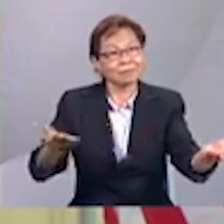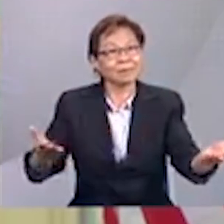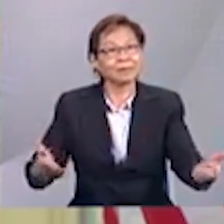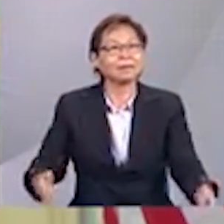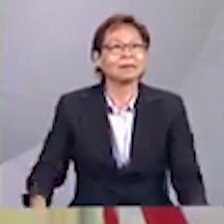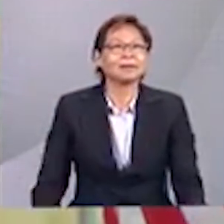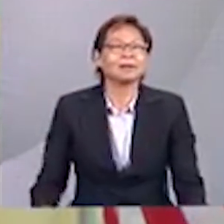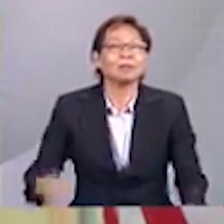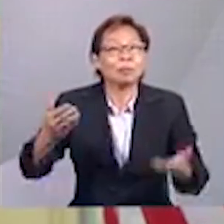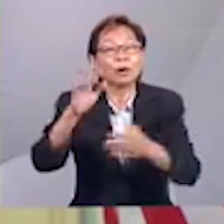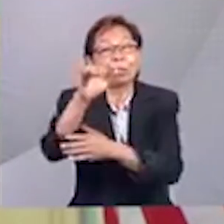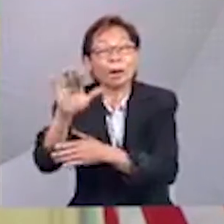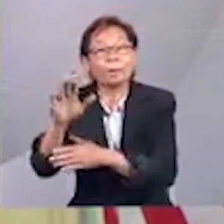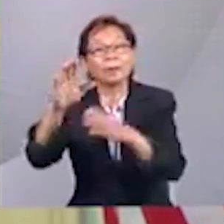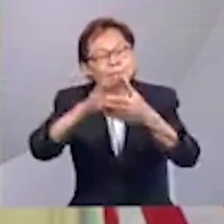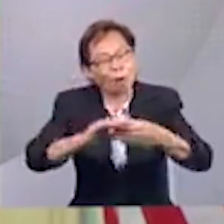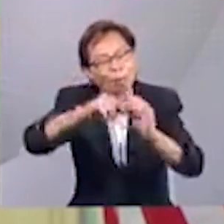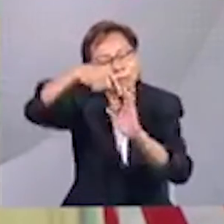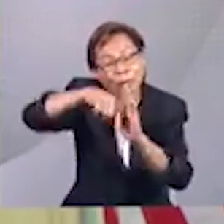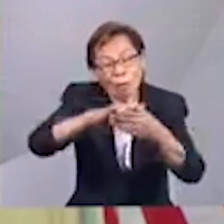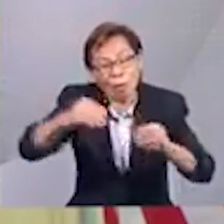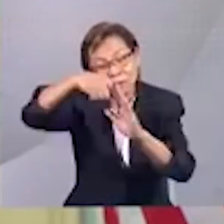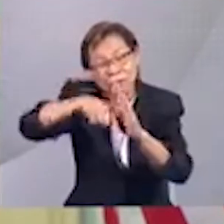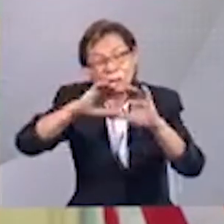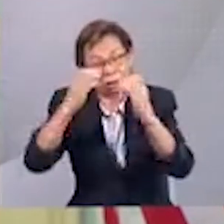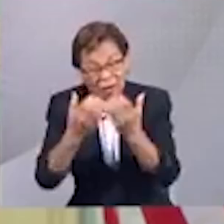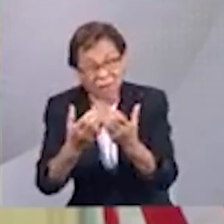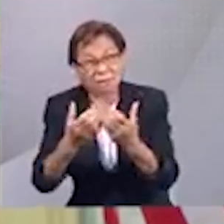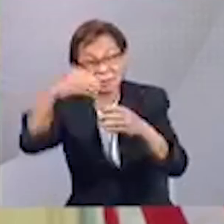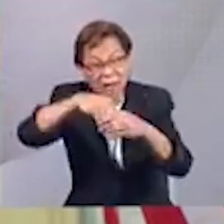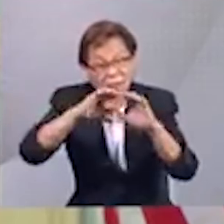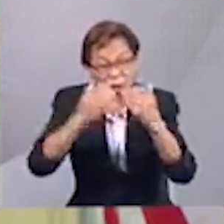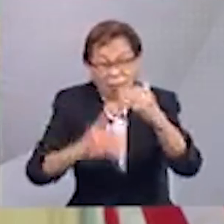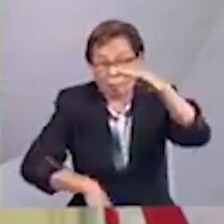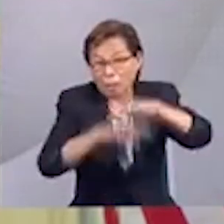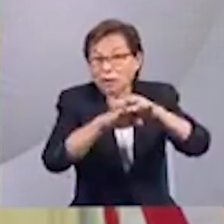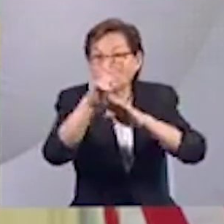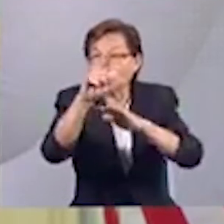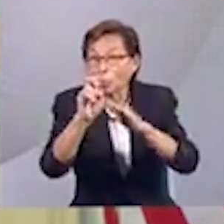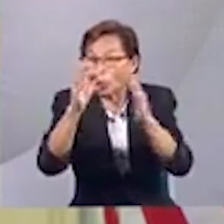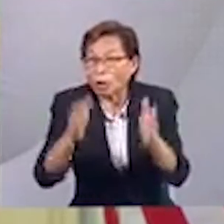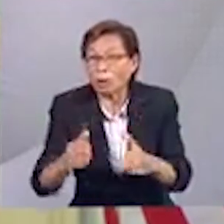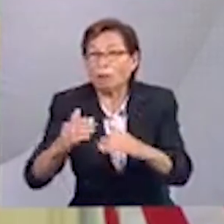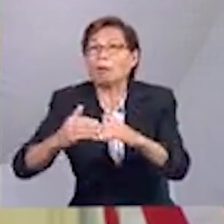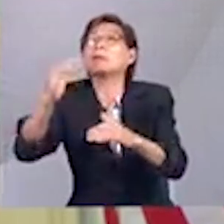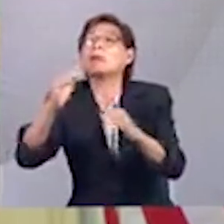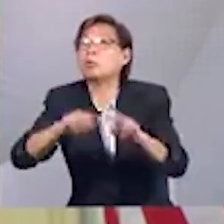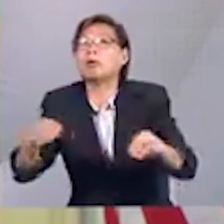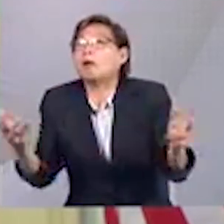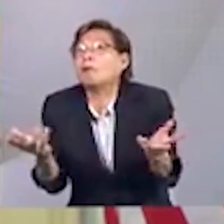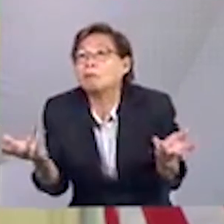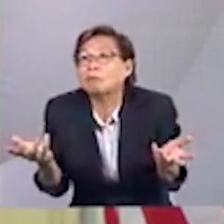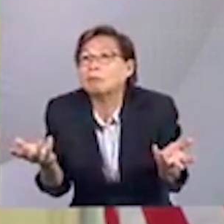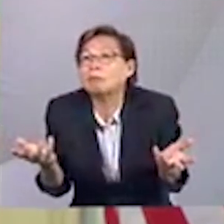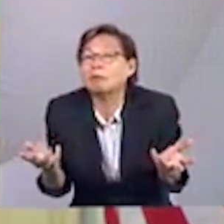Abi, mungkin YB boleh perincikan sikit. Dalam kelas tu tadi YB kata maksimum 20 murid. So, lebihan murid tu bagaimana?